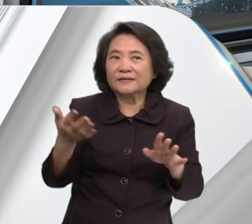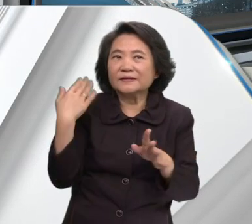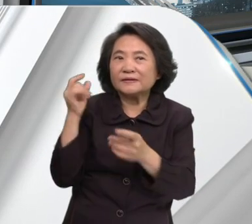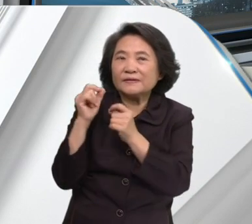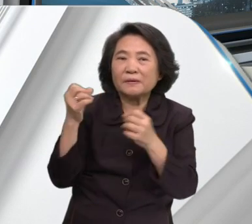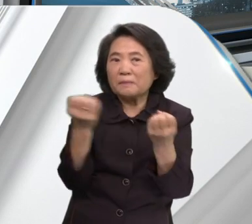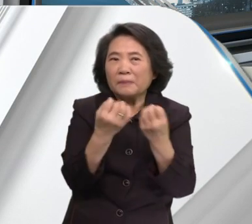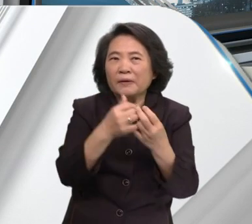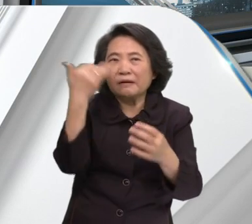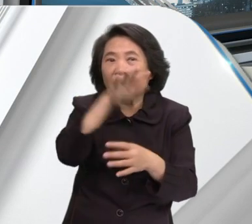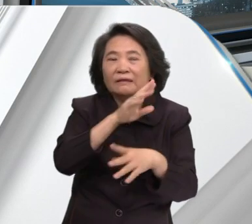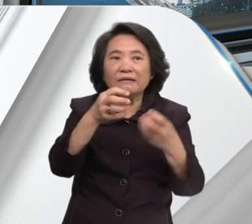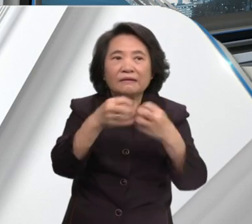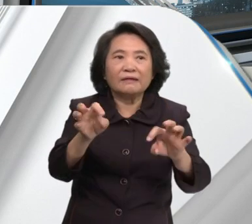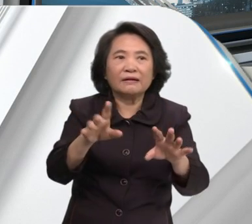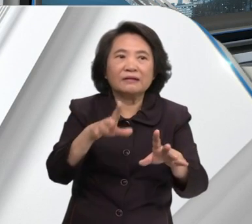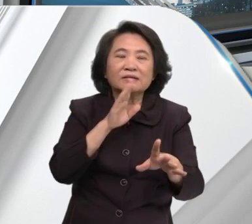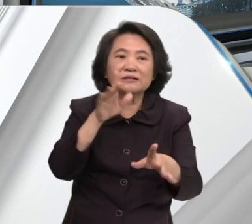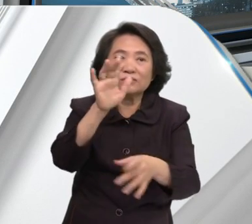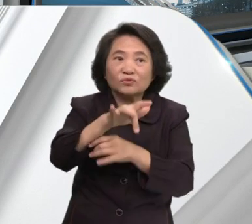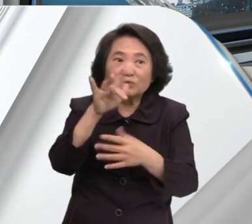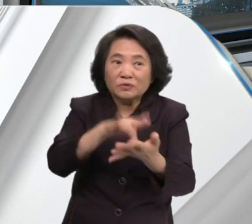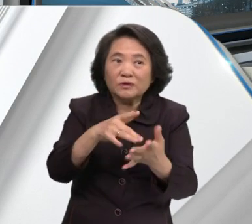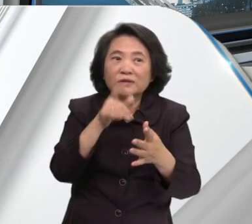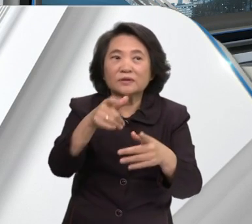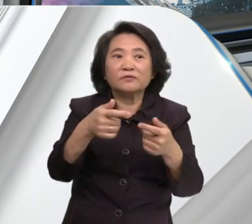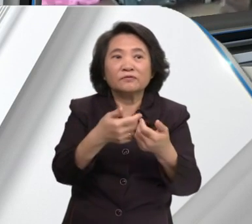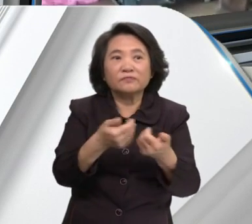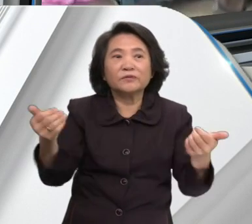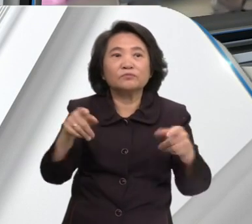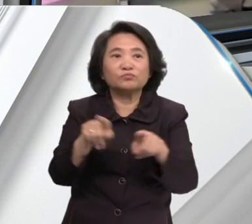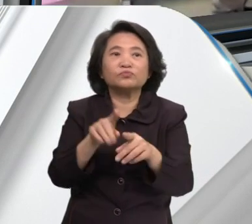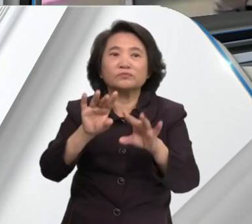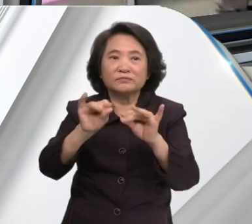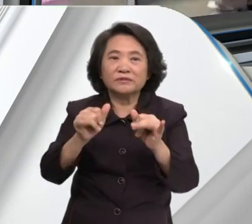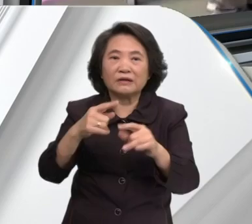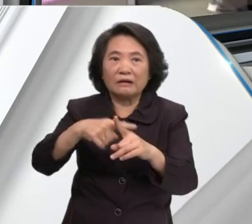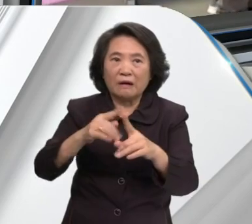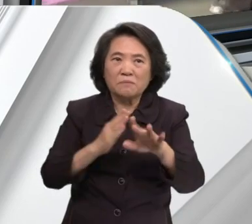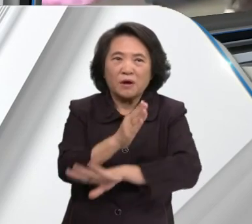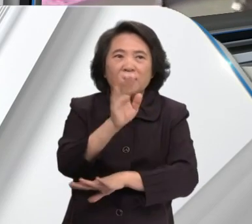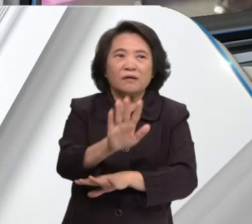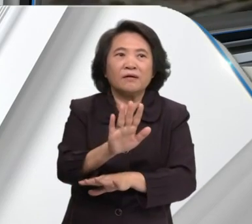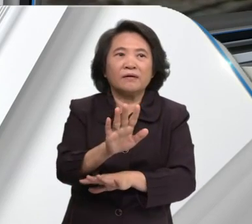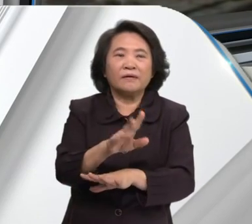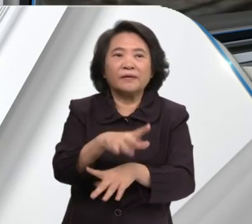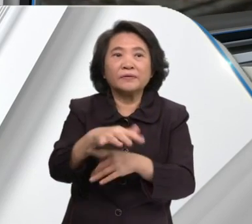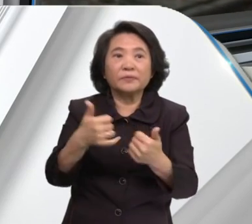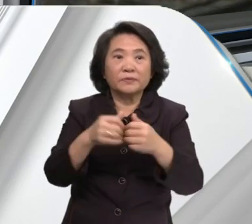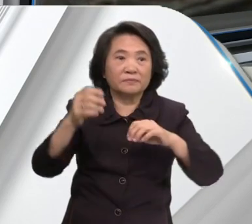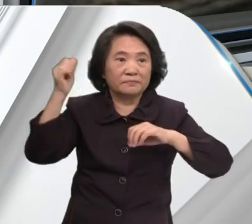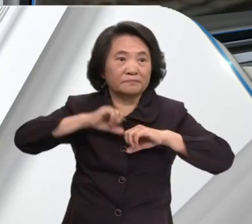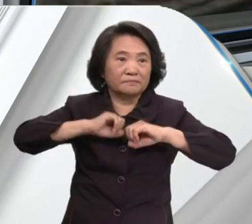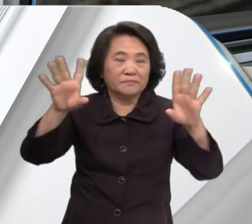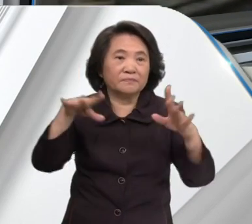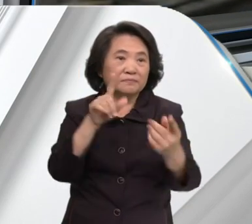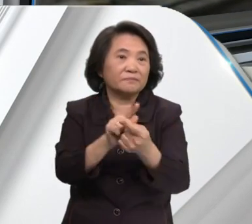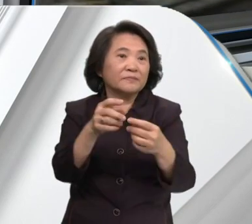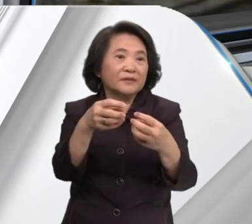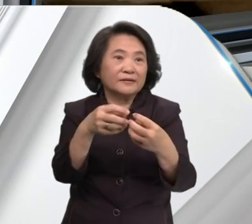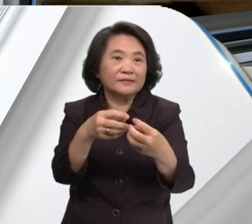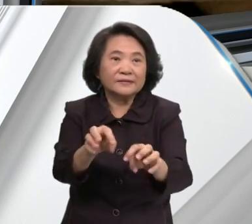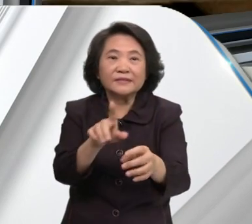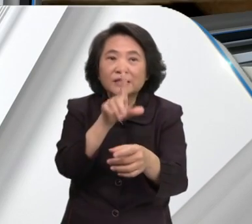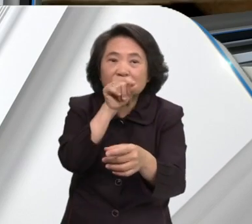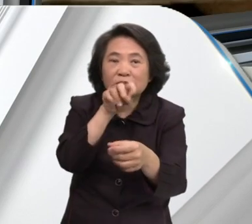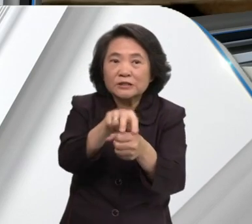之前国内爆发由该轮的分破率残留超过标准的事件，内会招生针对乱